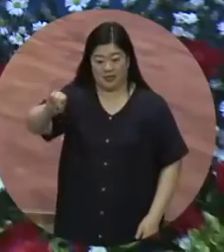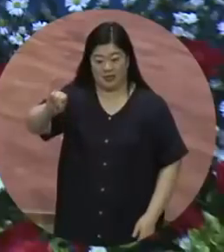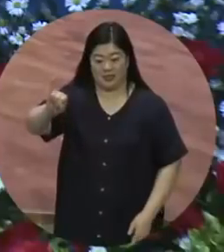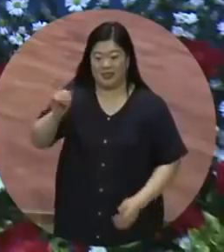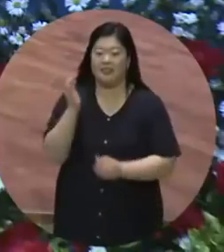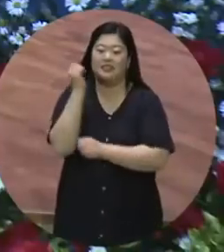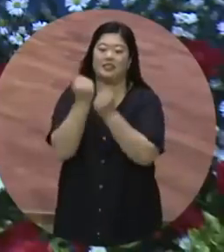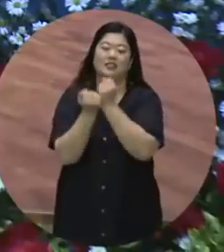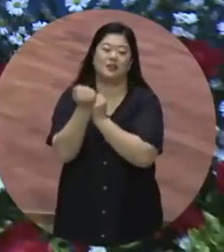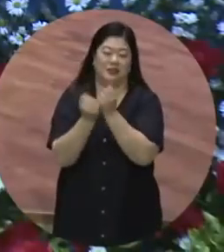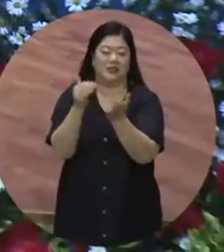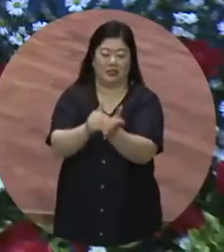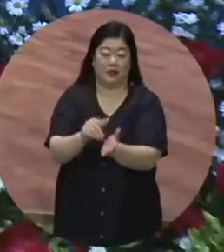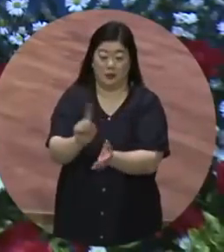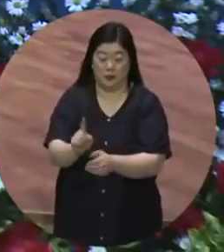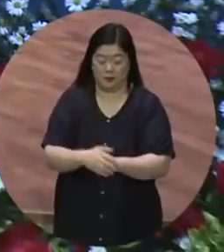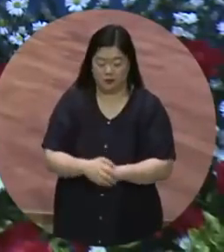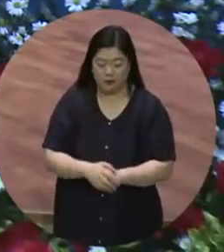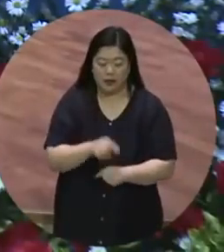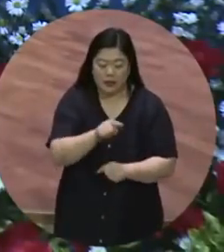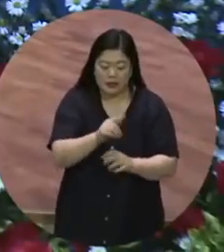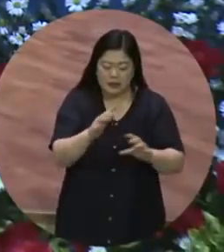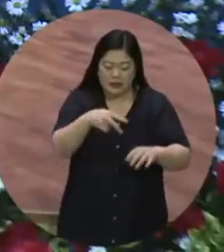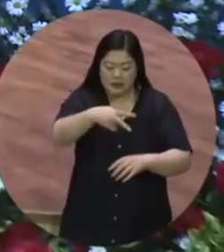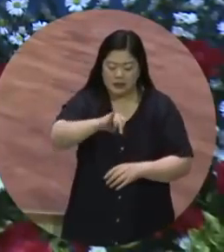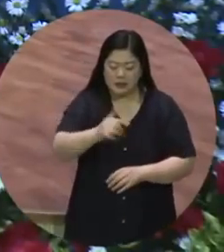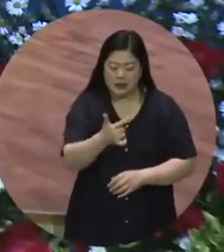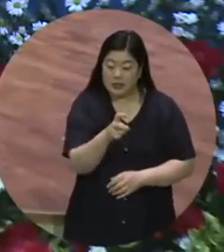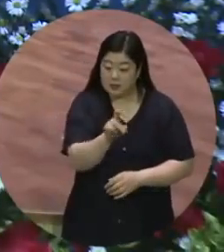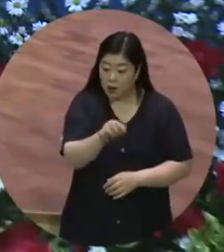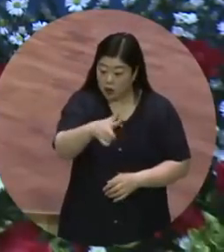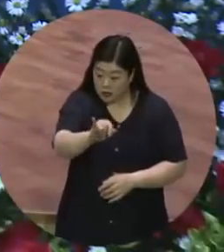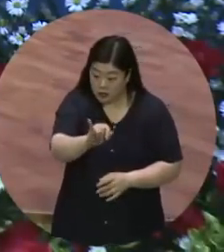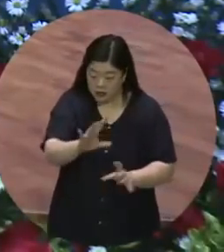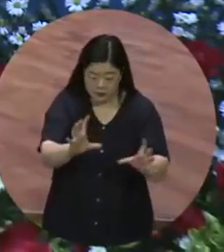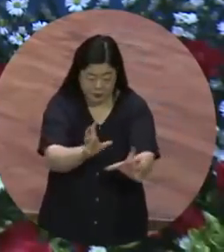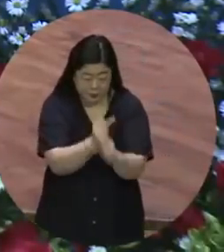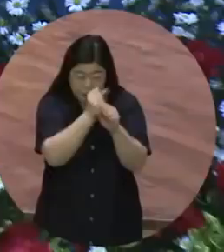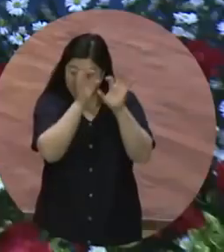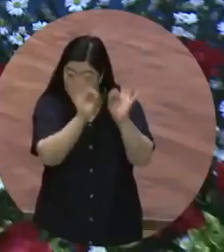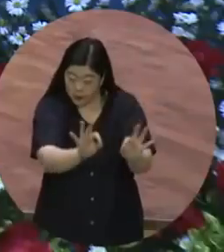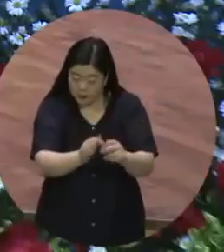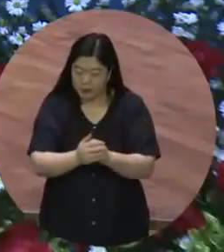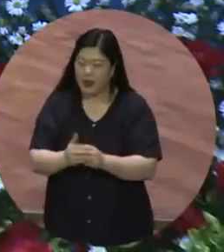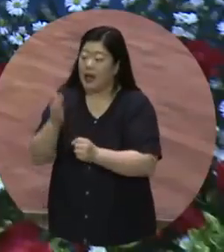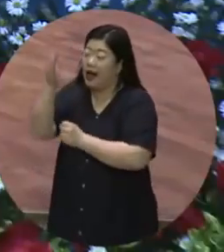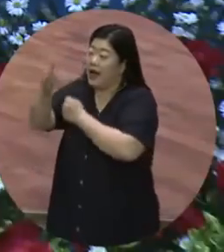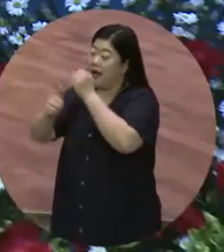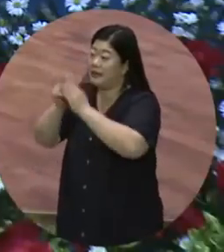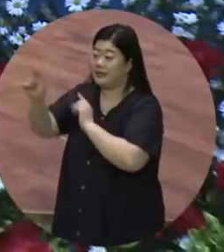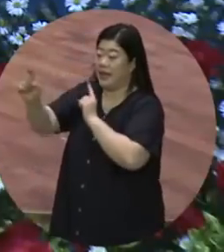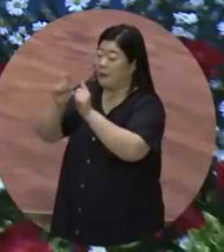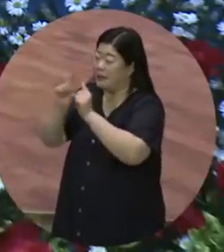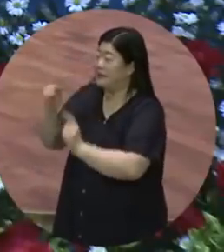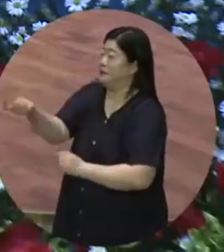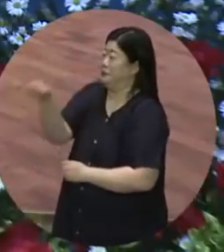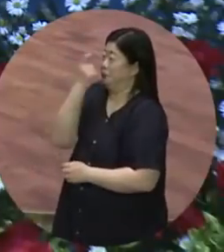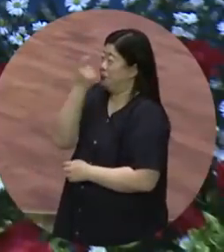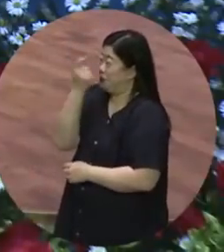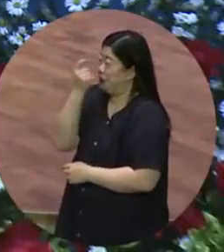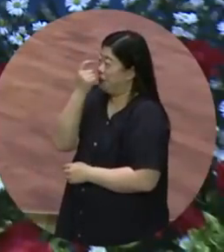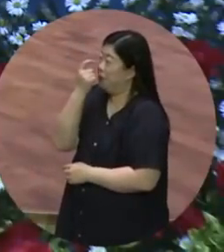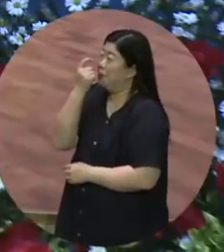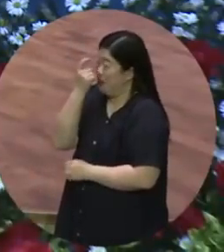이 말씀 핵심은 뭐예요? 핵심이 부지런히 하나님의 말씀을 자녀들이